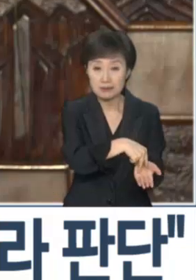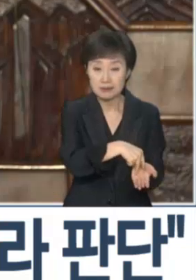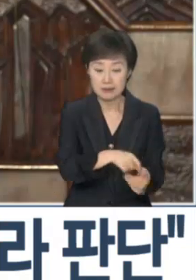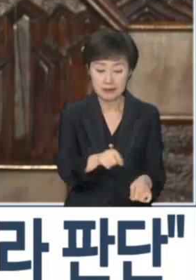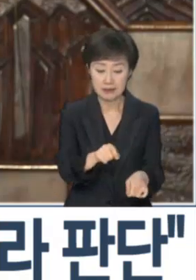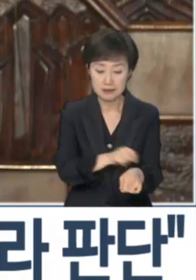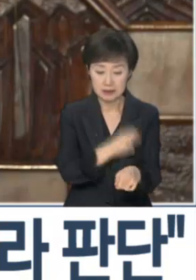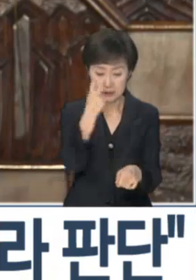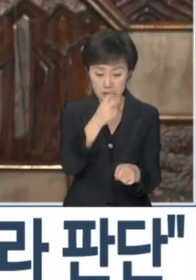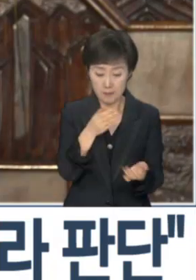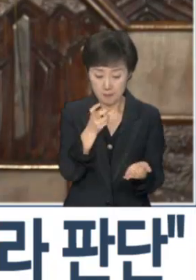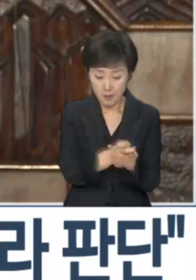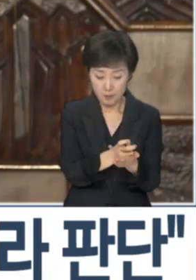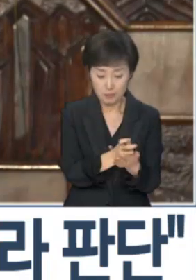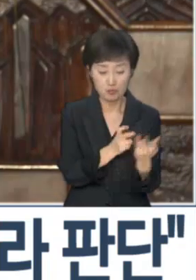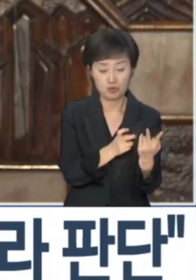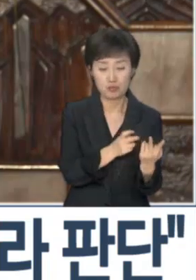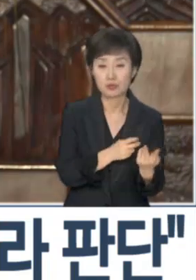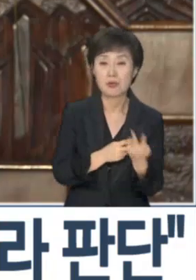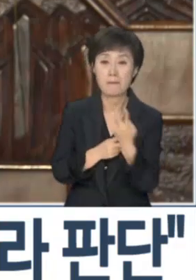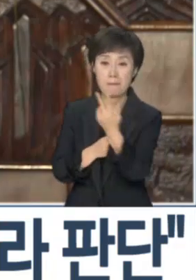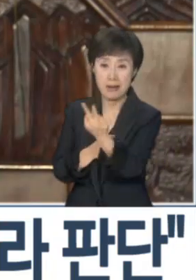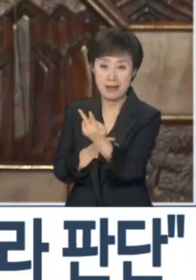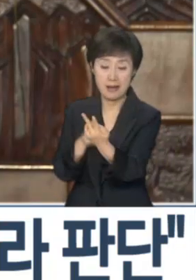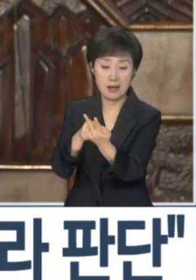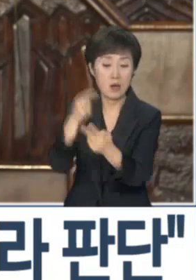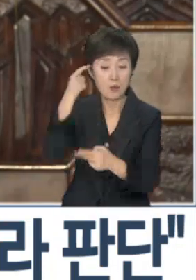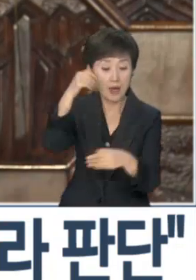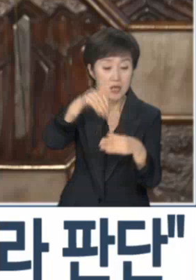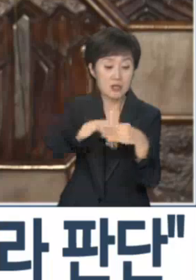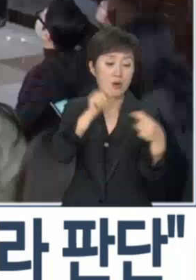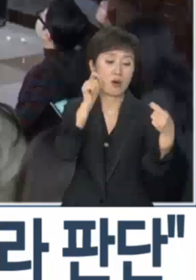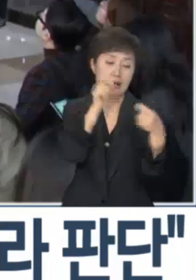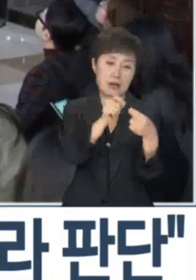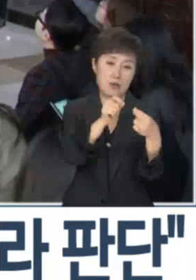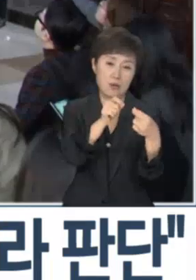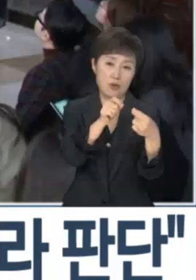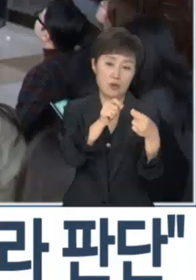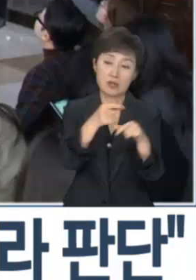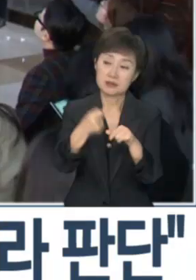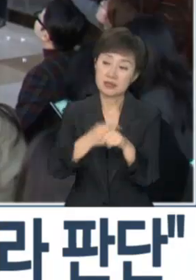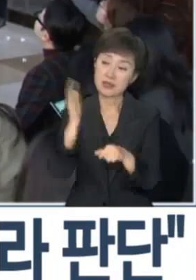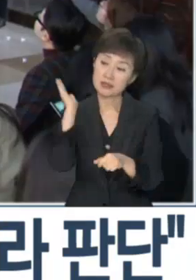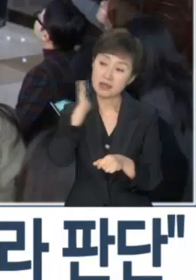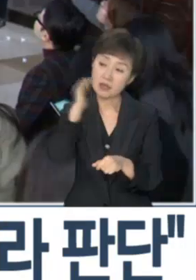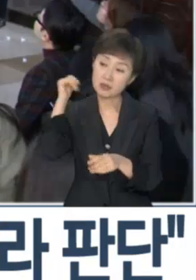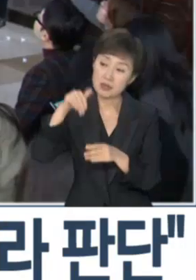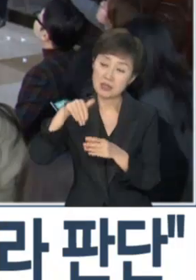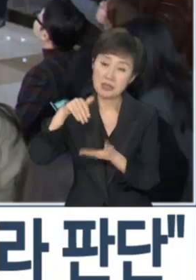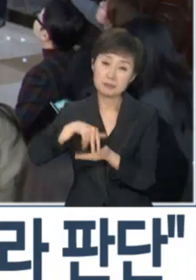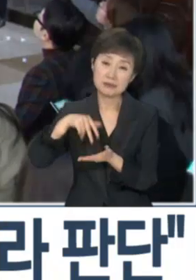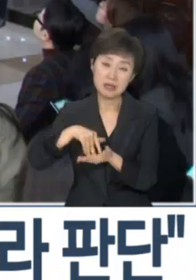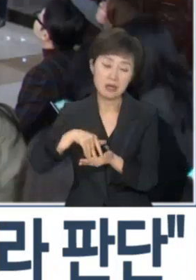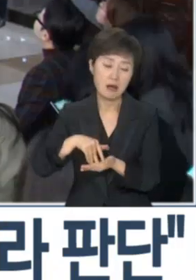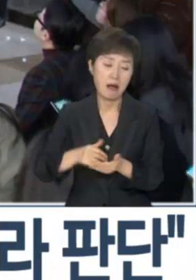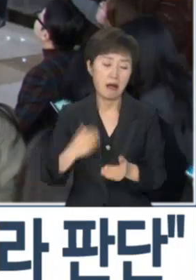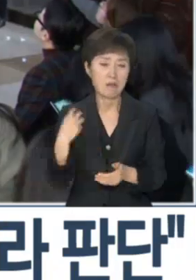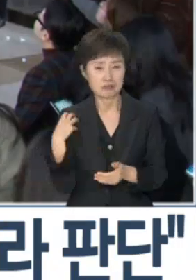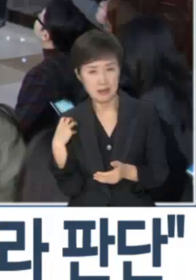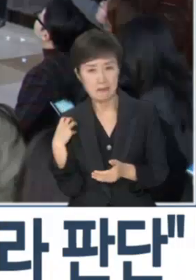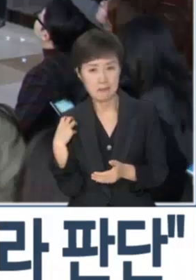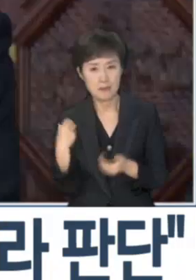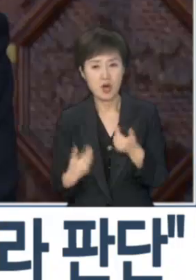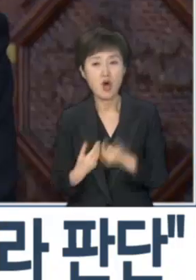쌍특검을 총선 직전에 이것을 함으로써 대통령한테 상당히 부담을 주고 거부권을 유도를 해서